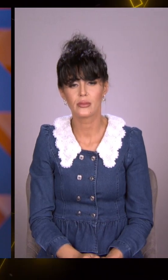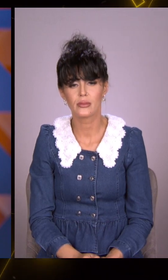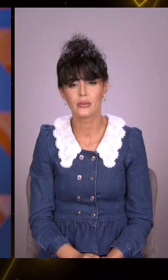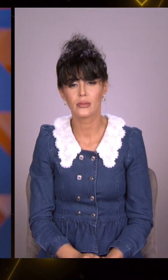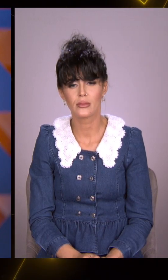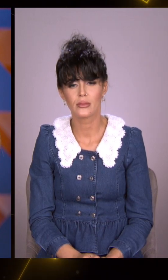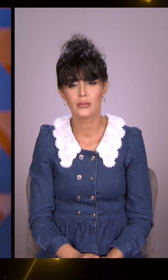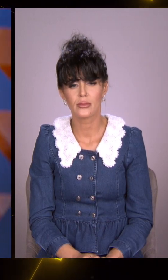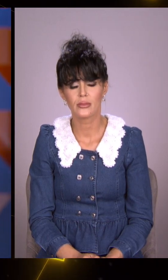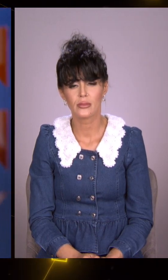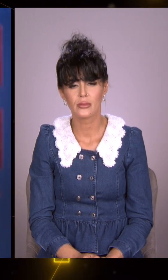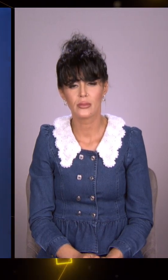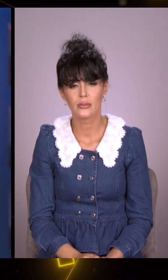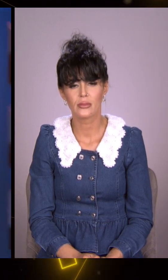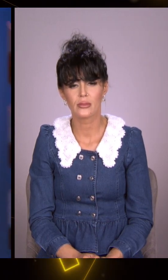Вибачте.